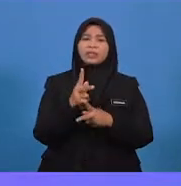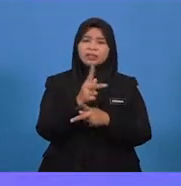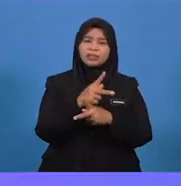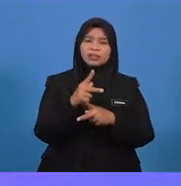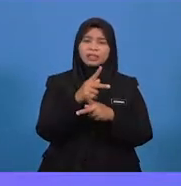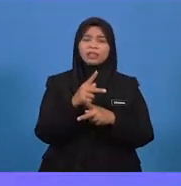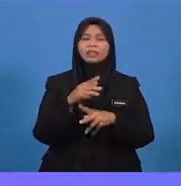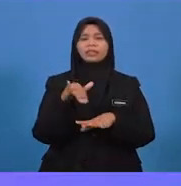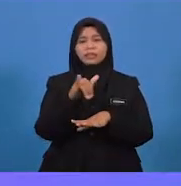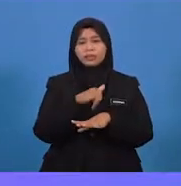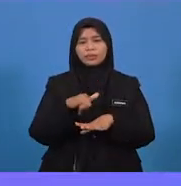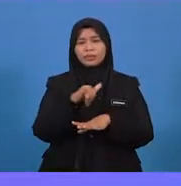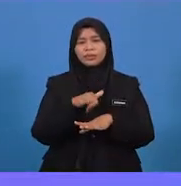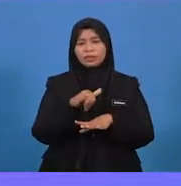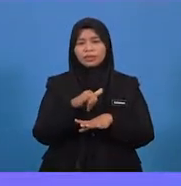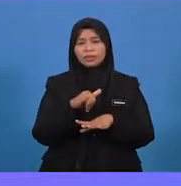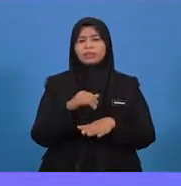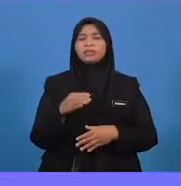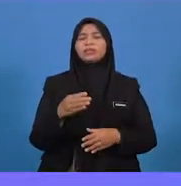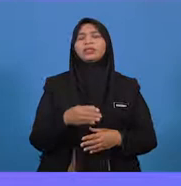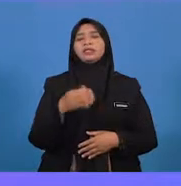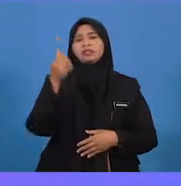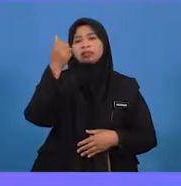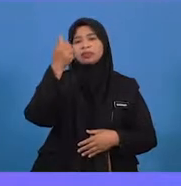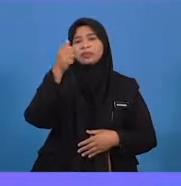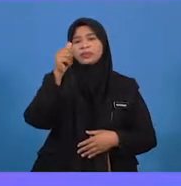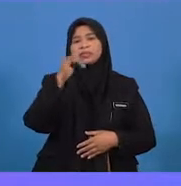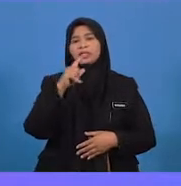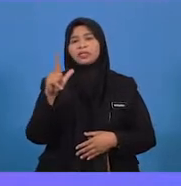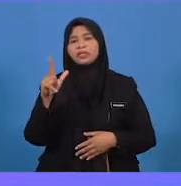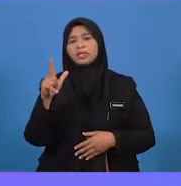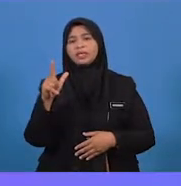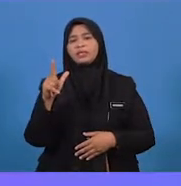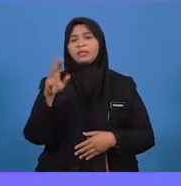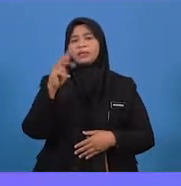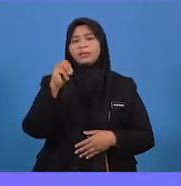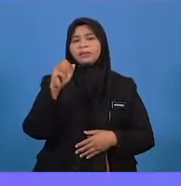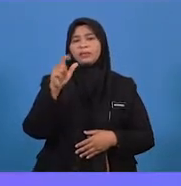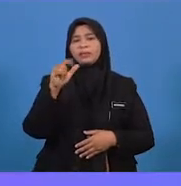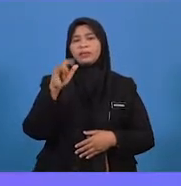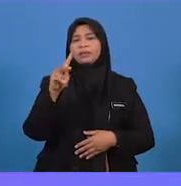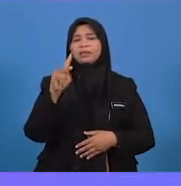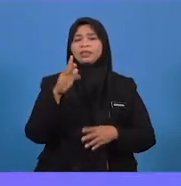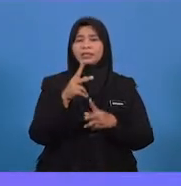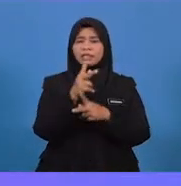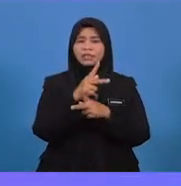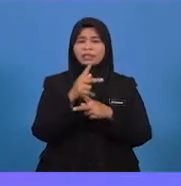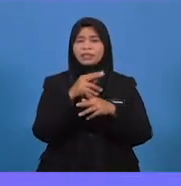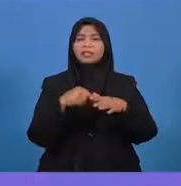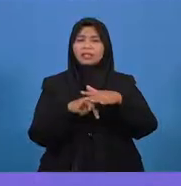syurga, manakala Malaikat kesepuluh ialah Malaikat Malik yang serius menjaga